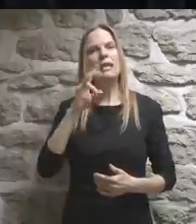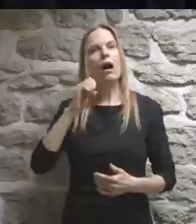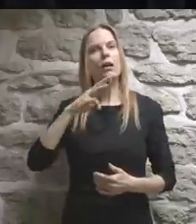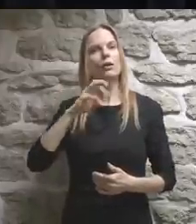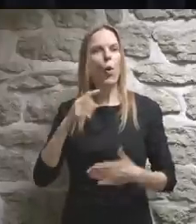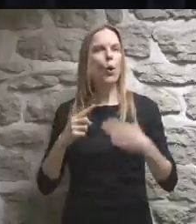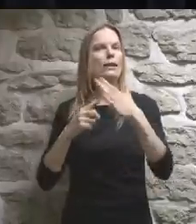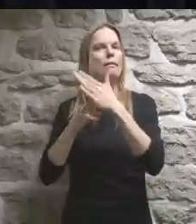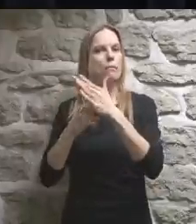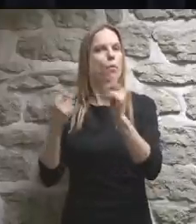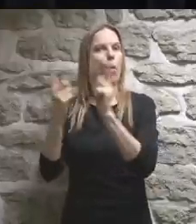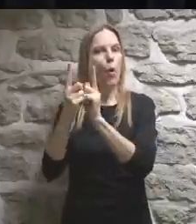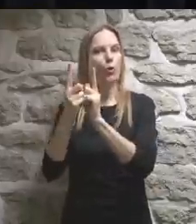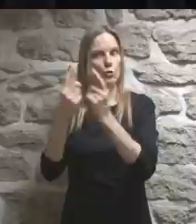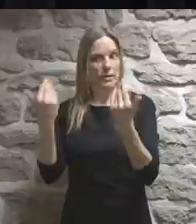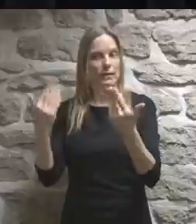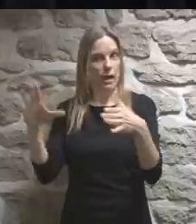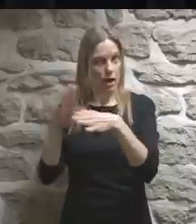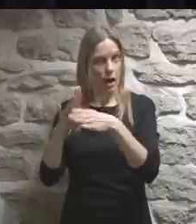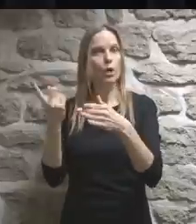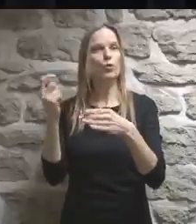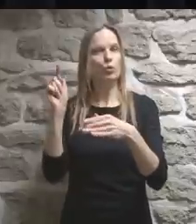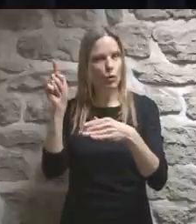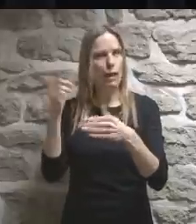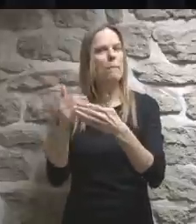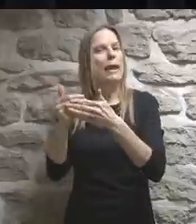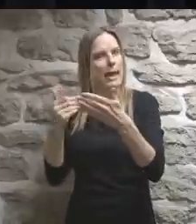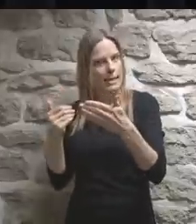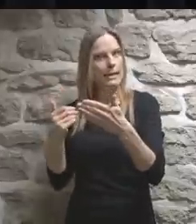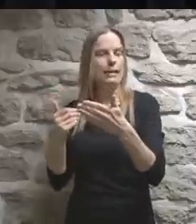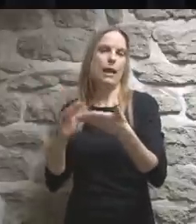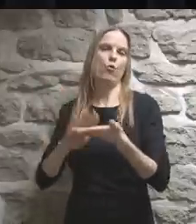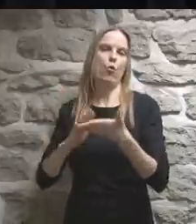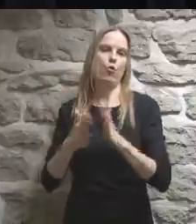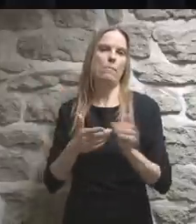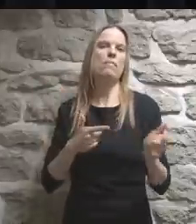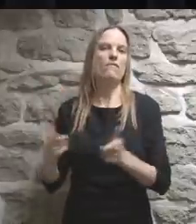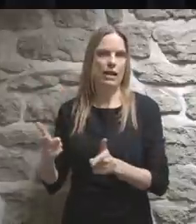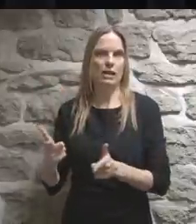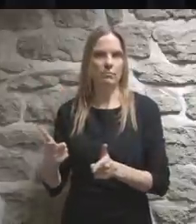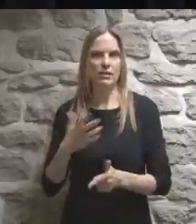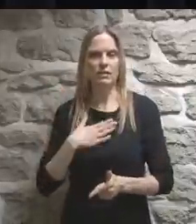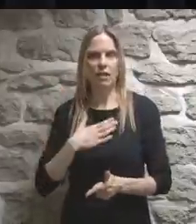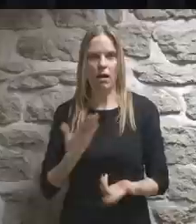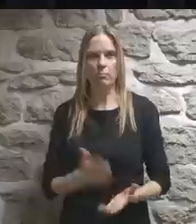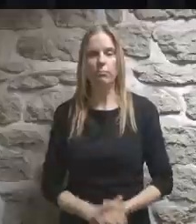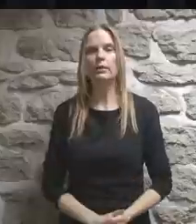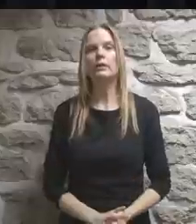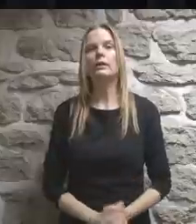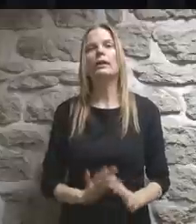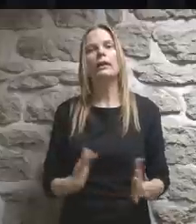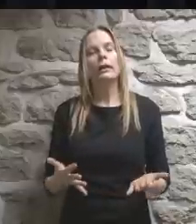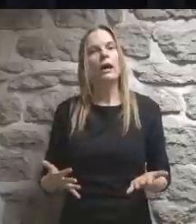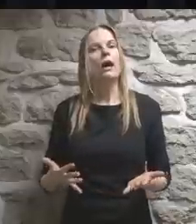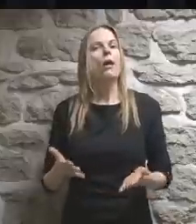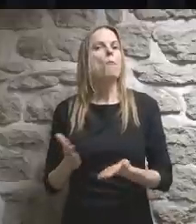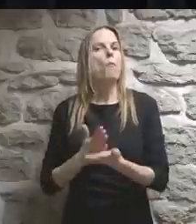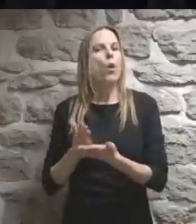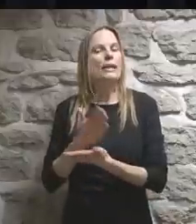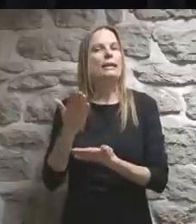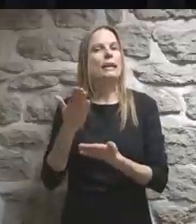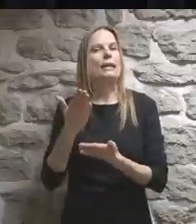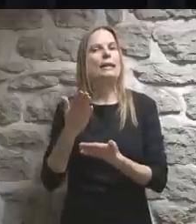mis toimub täna õhtul, ka kokku leppida ja põhimõtteliselt poliitilise